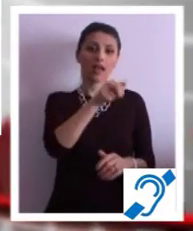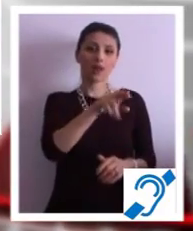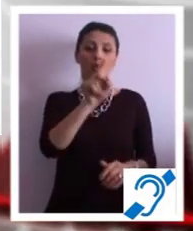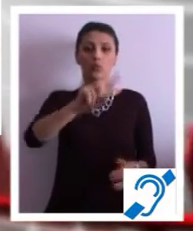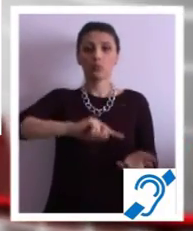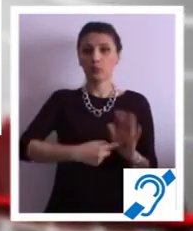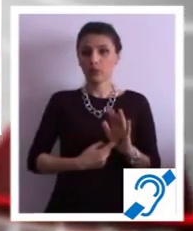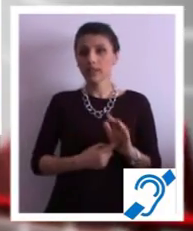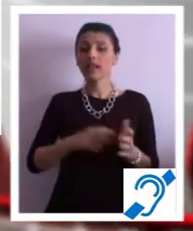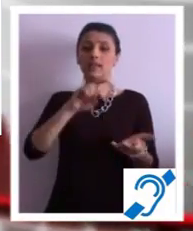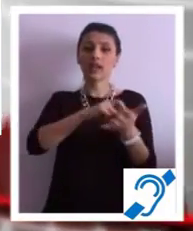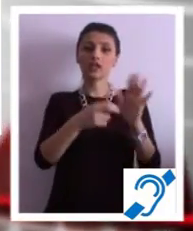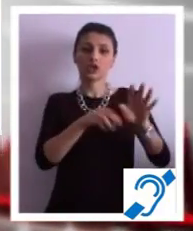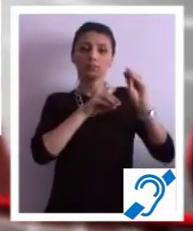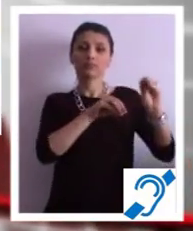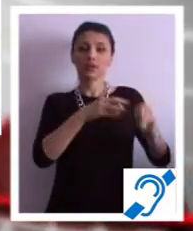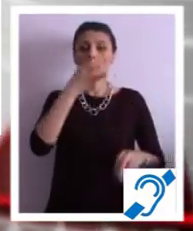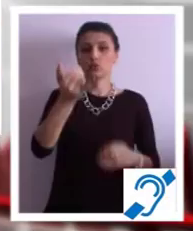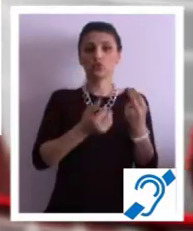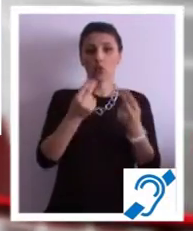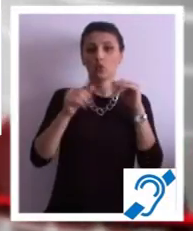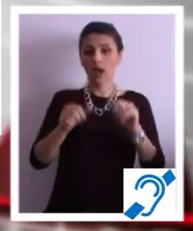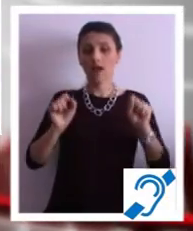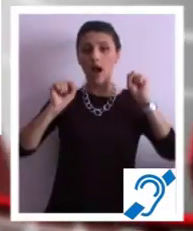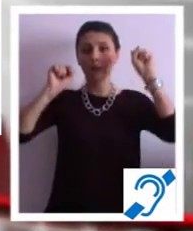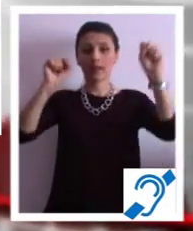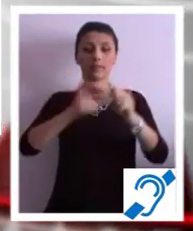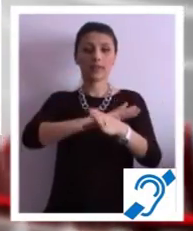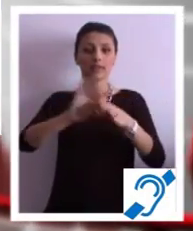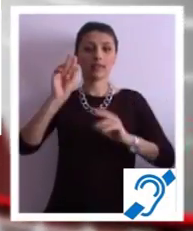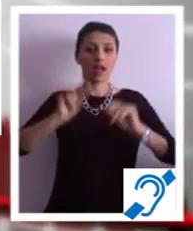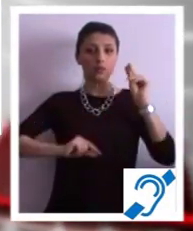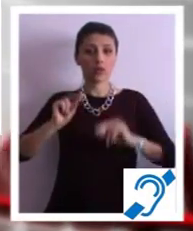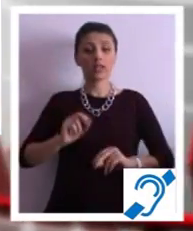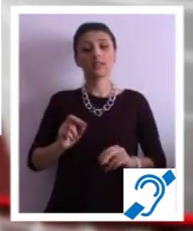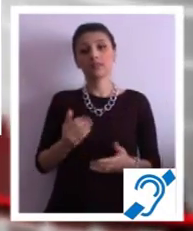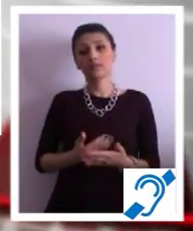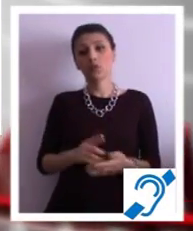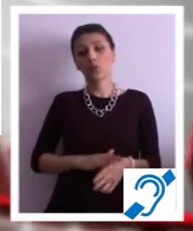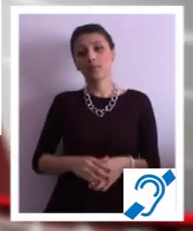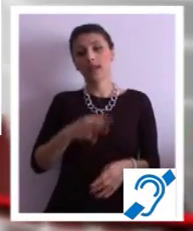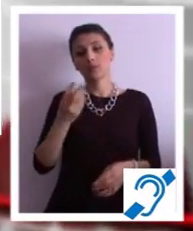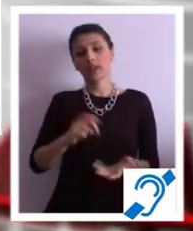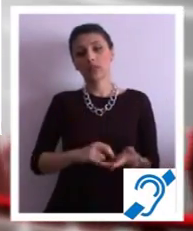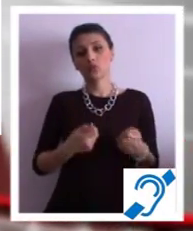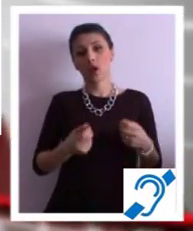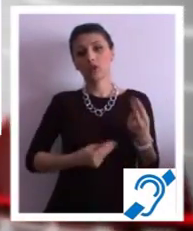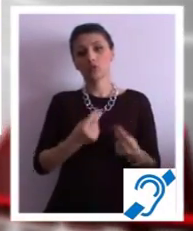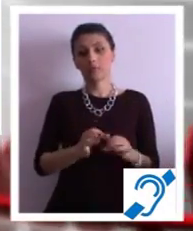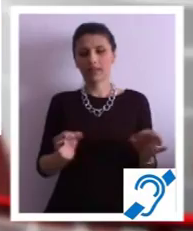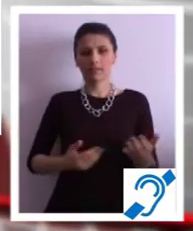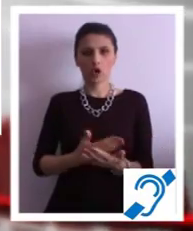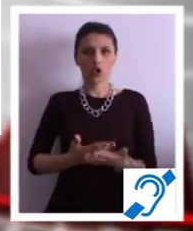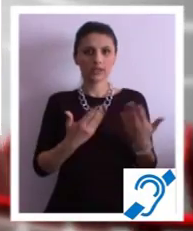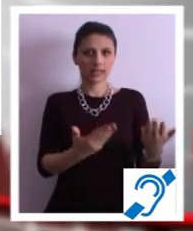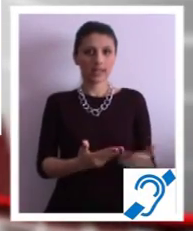1. Tehnicianul argeșan a declarat că în jocul de azi apărarea și-a făcut pe deplin datoria, însă ține să remarce modul în care s-au descurcat toate jucătoarele